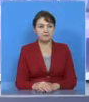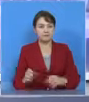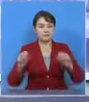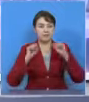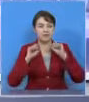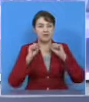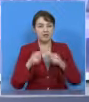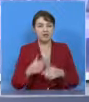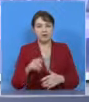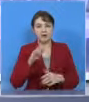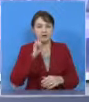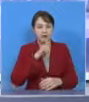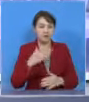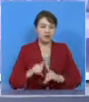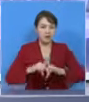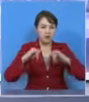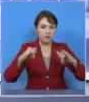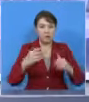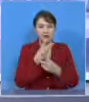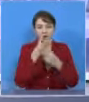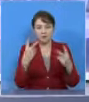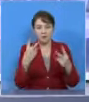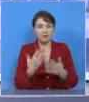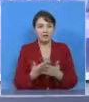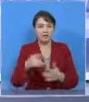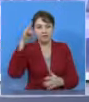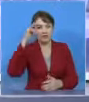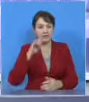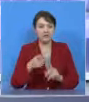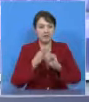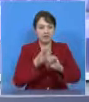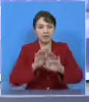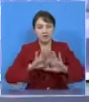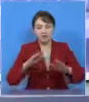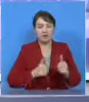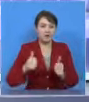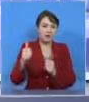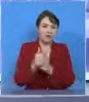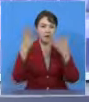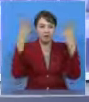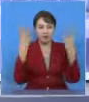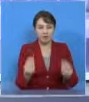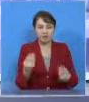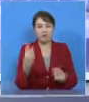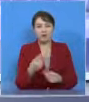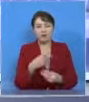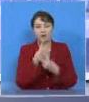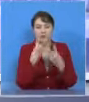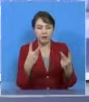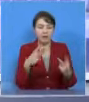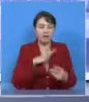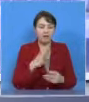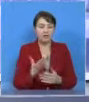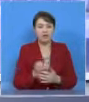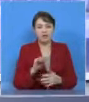Спорт әр елдің әлеуметтік-экономикалық дамуының көрсеткіші, ал қазақ елі тәуелсіздік алған алғашқы күндерден бастап-ақ бірден көзге түсіп